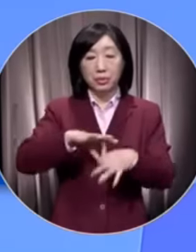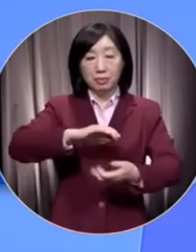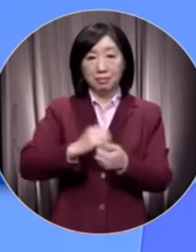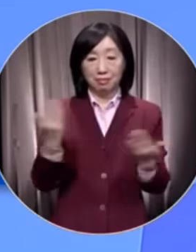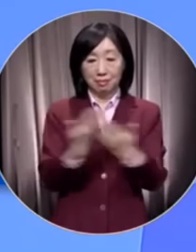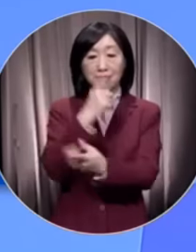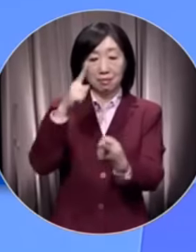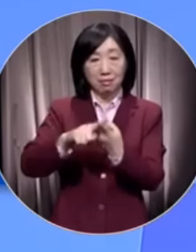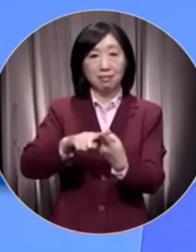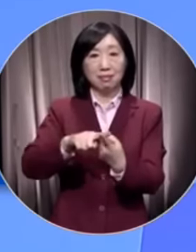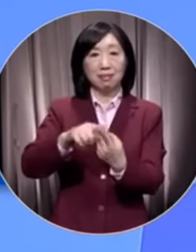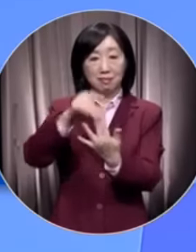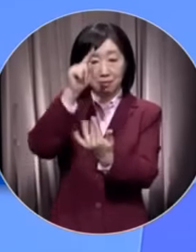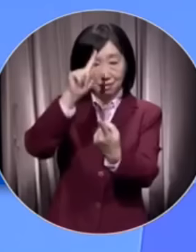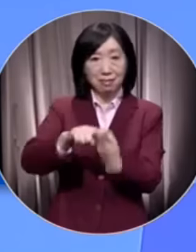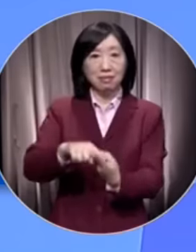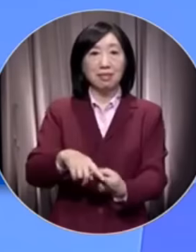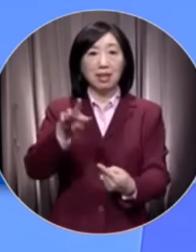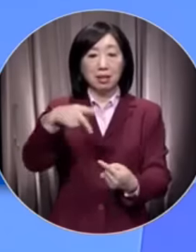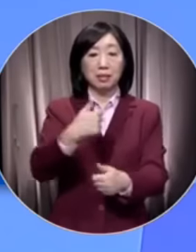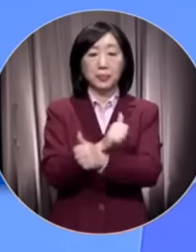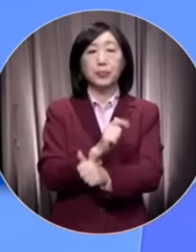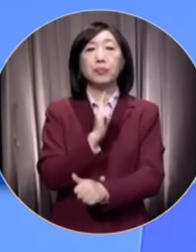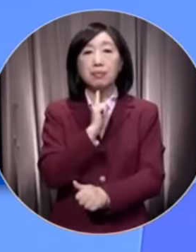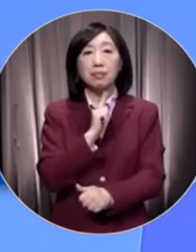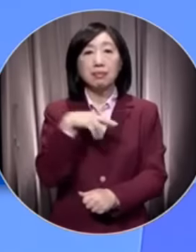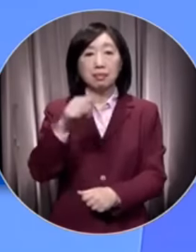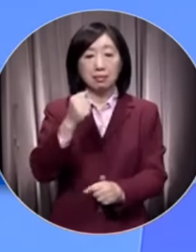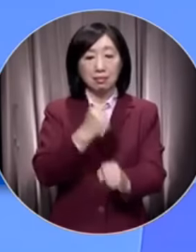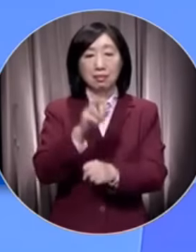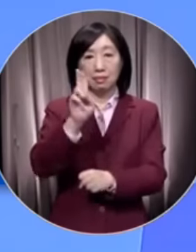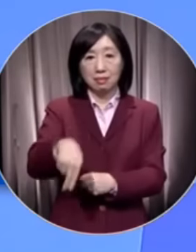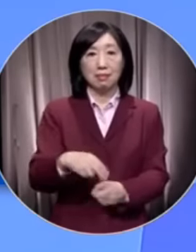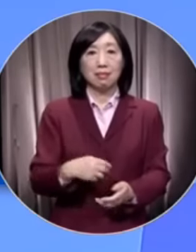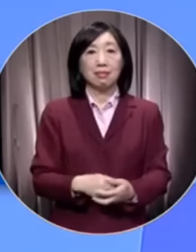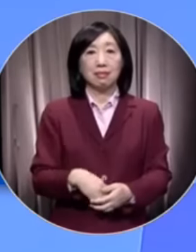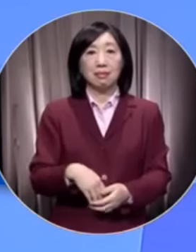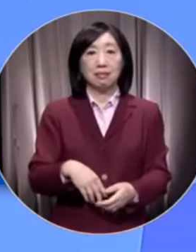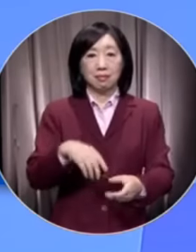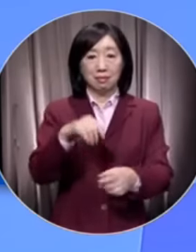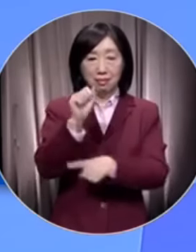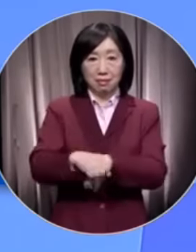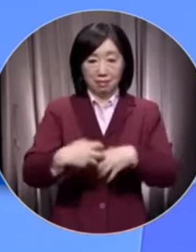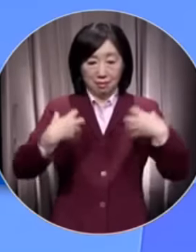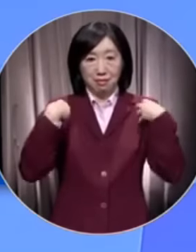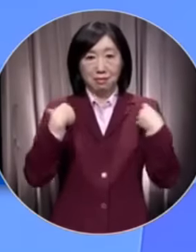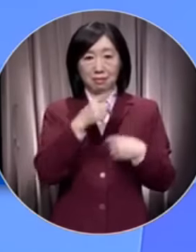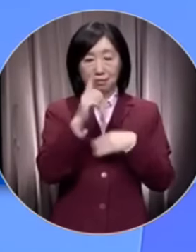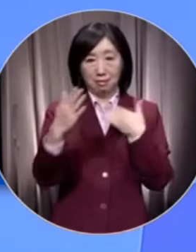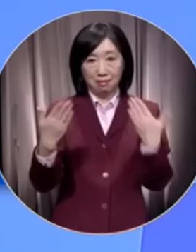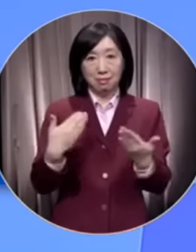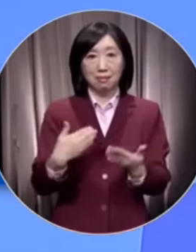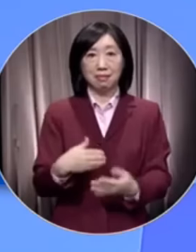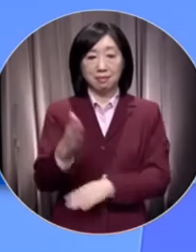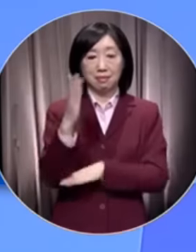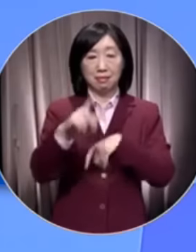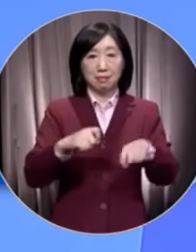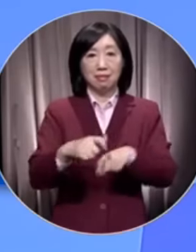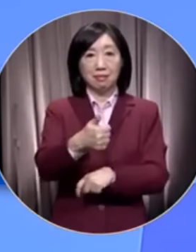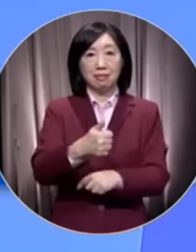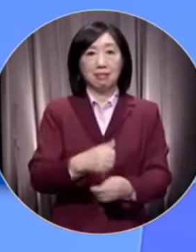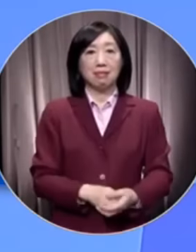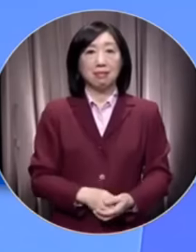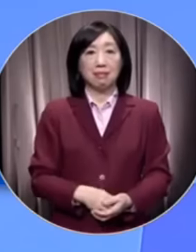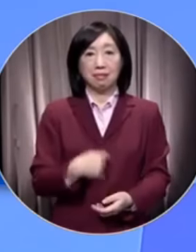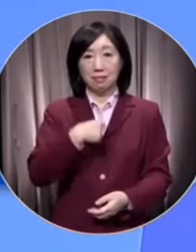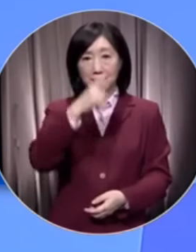人就是要基层经验的人，要有执行力的人，愿意负责任讲清楚政见的人。